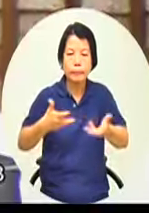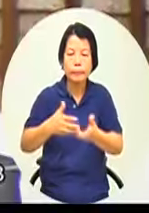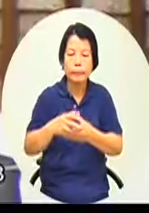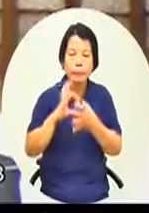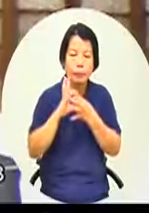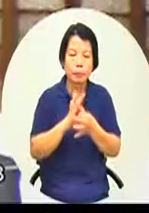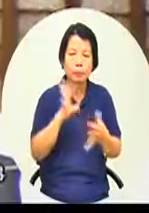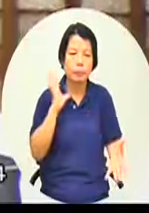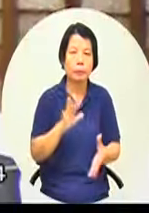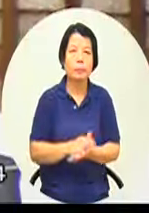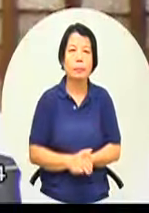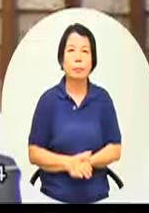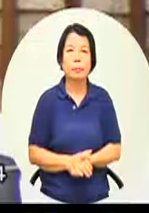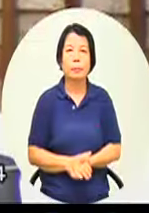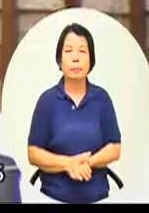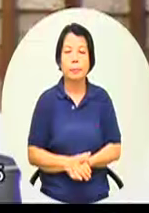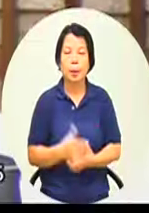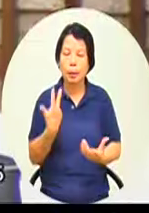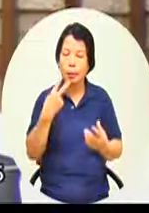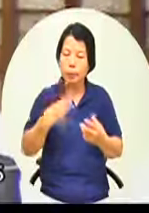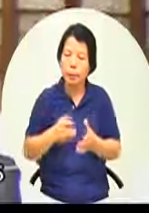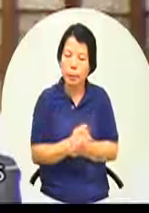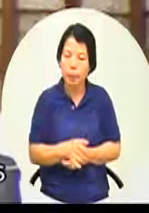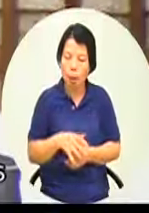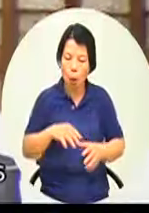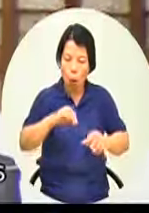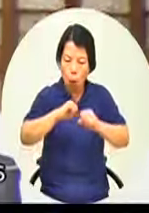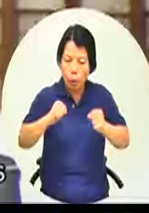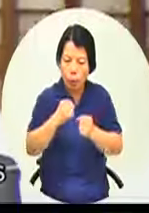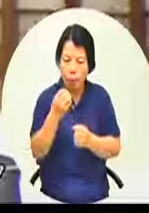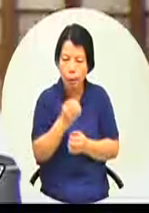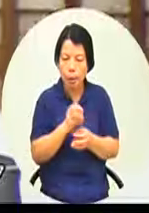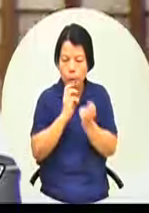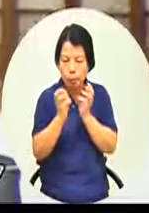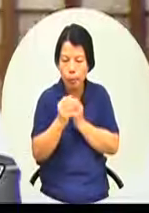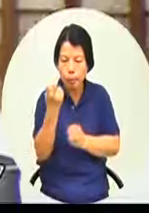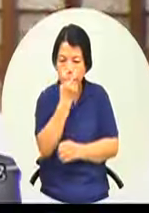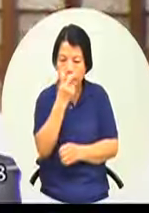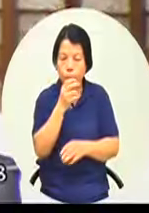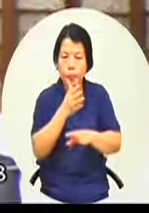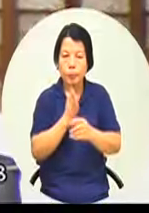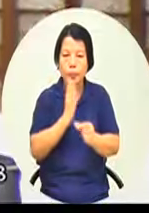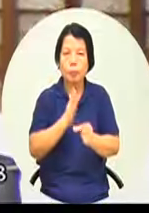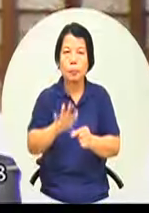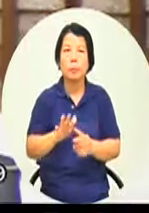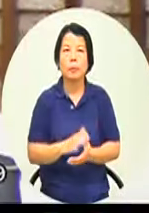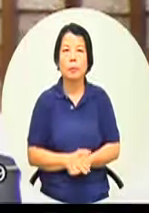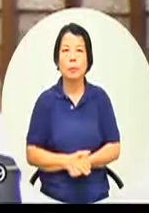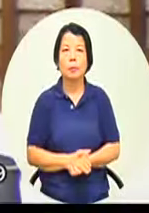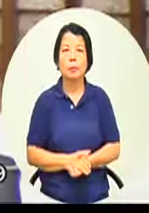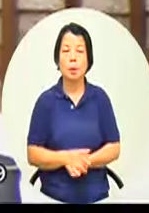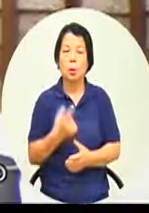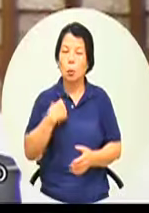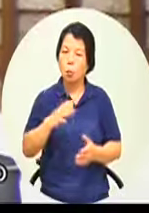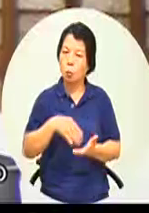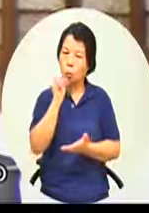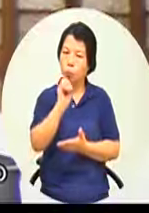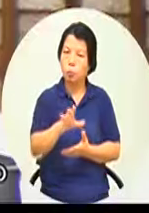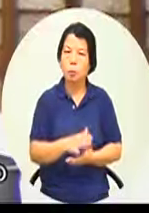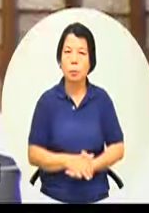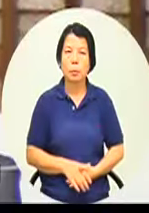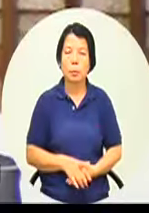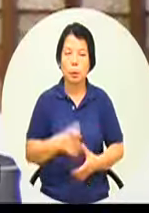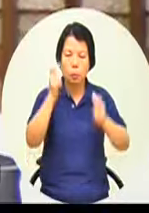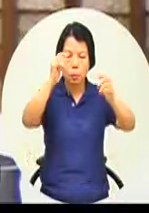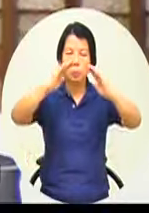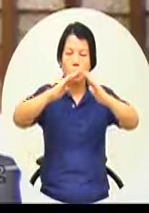关系哈，可能还在查原因哈。那但是本席在这里要反映的是，我们